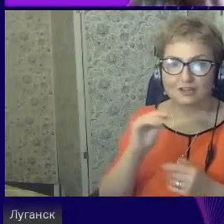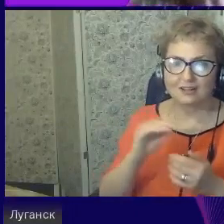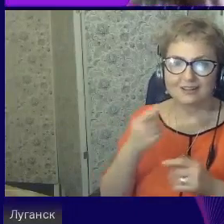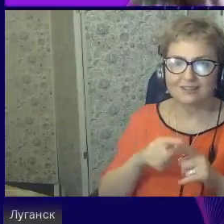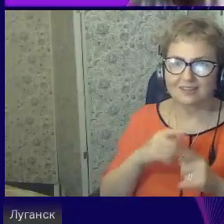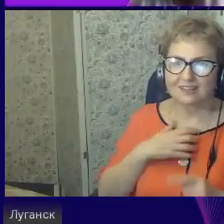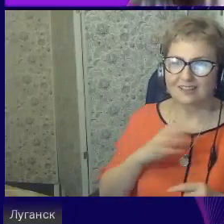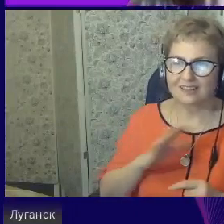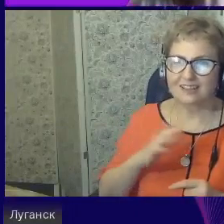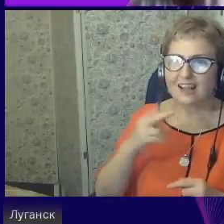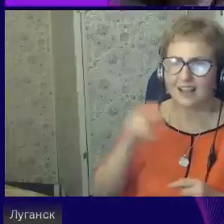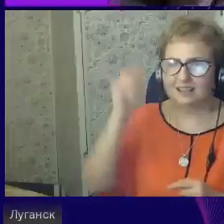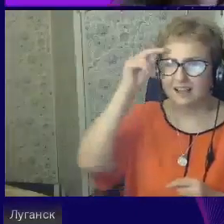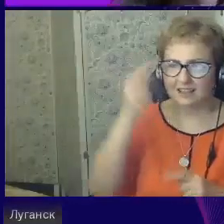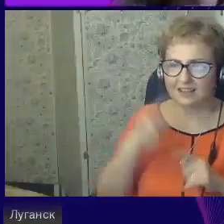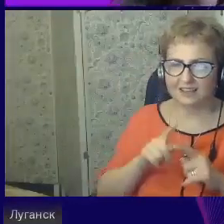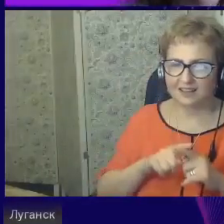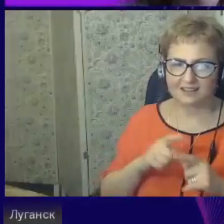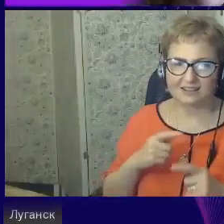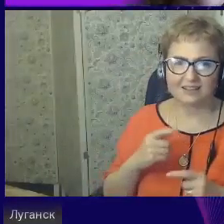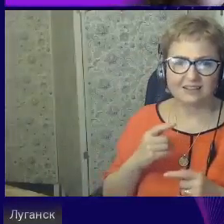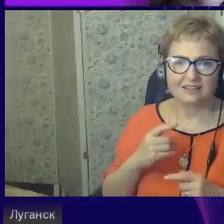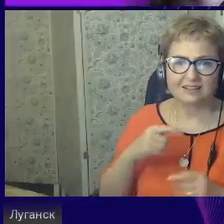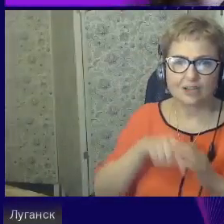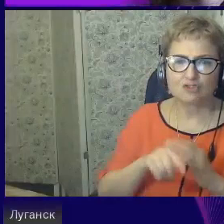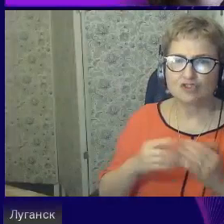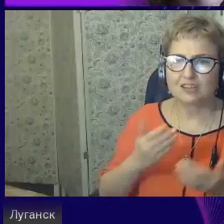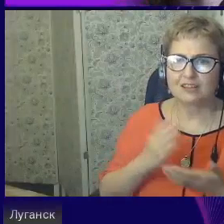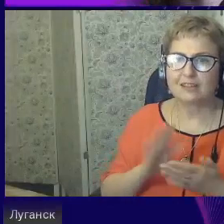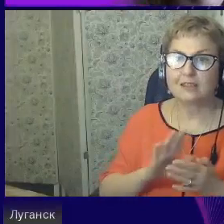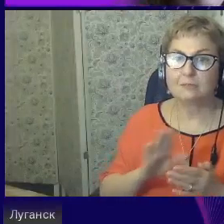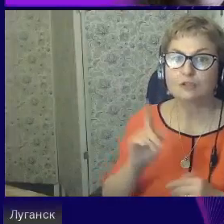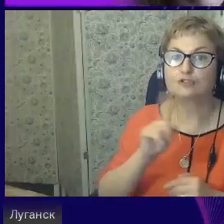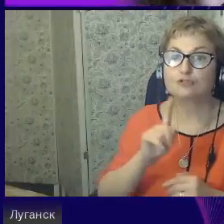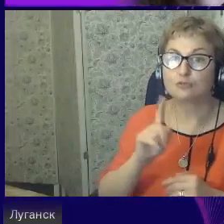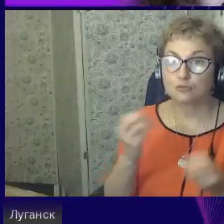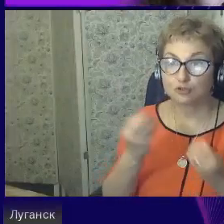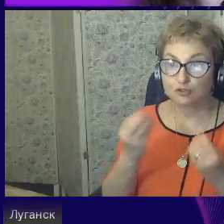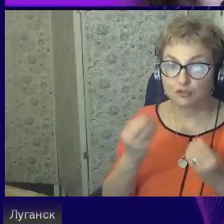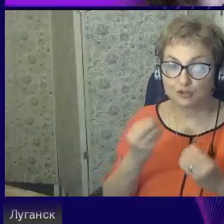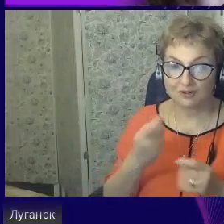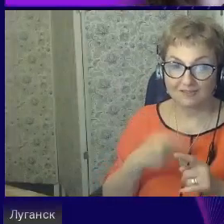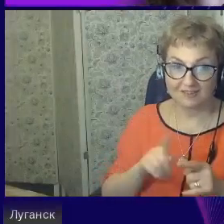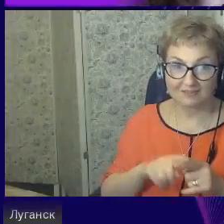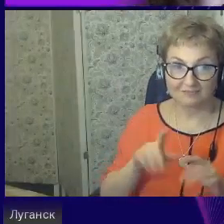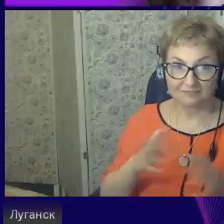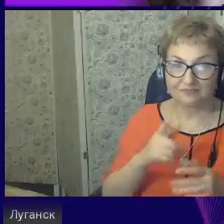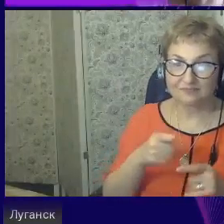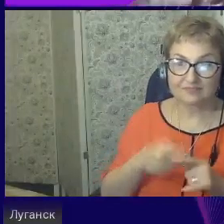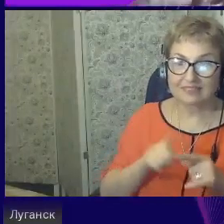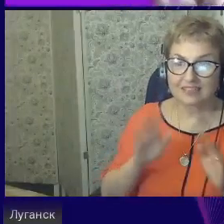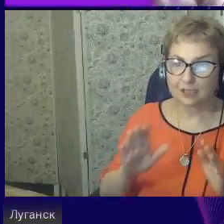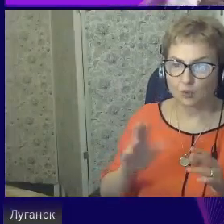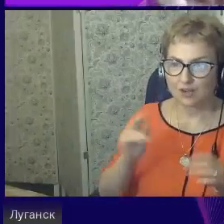решающего значения, конечно же, не имеет. Вот. Что еще? В данном случае это не